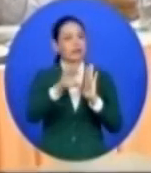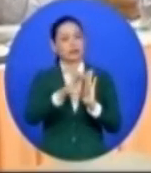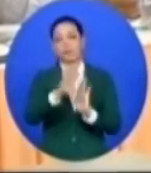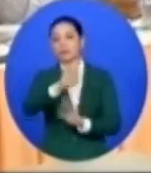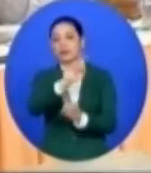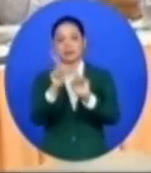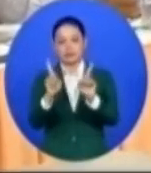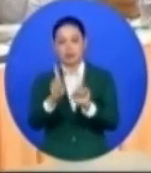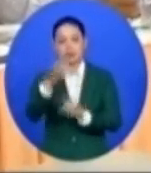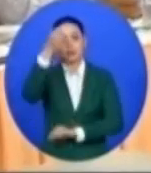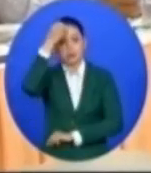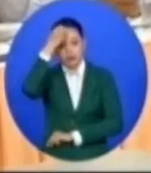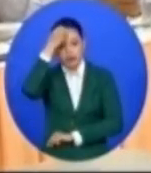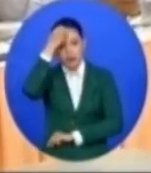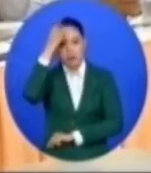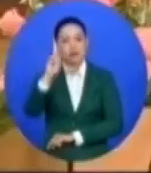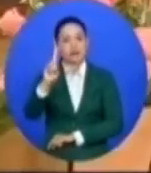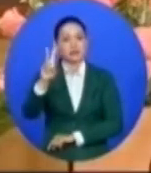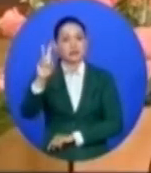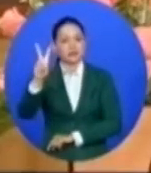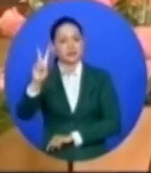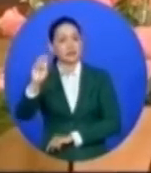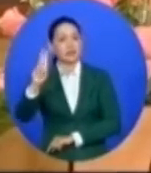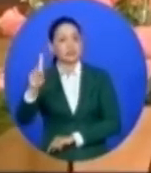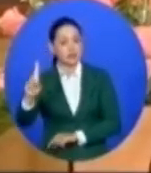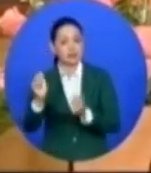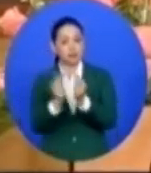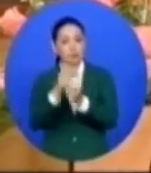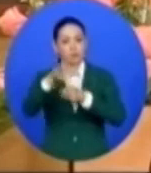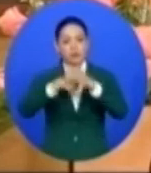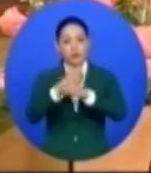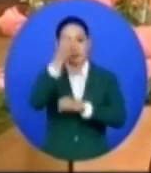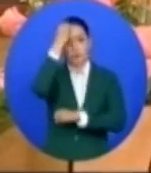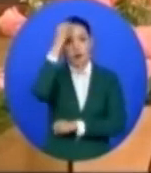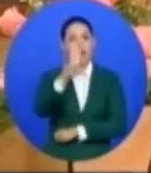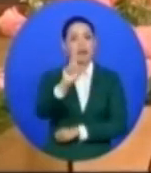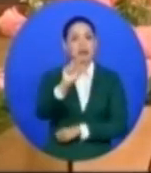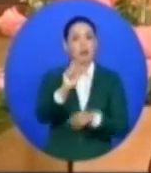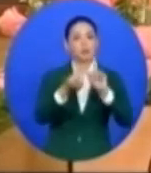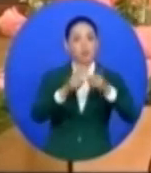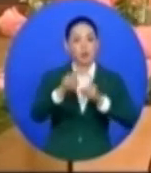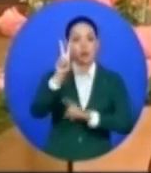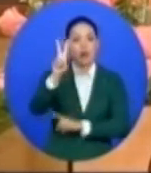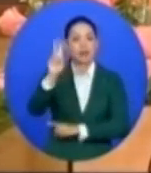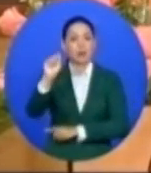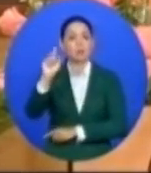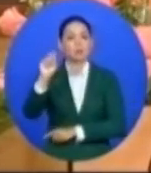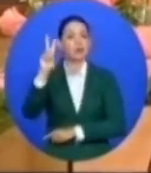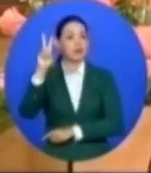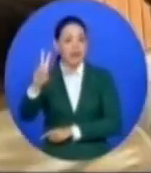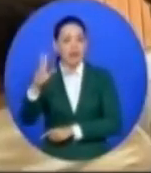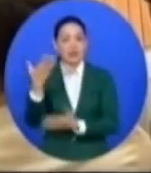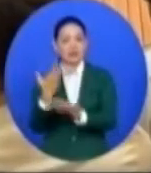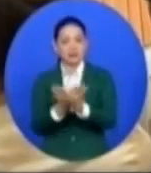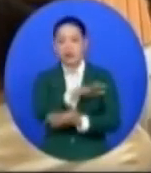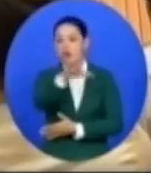tự nhiên xã hội qua bộ đĩa Skycare sẽ được tổ chức trong năm học 2011-2012 với mục đích tạo sân chơi giao lưu học tập